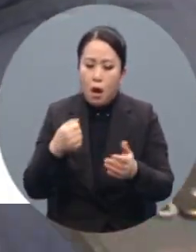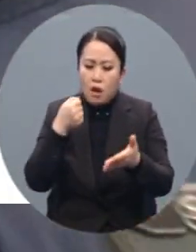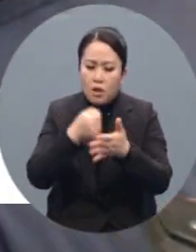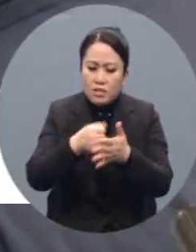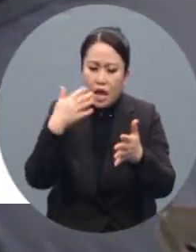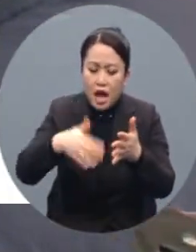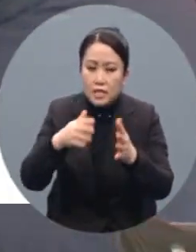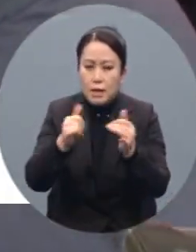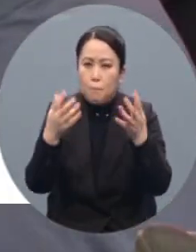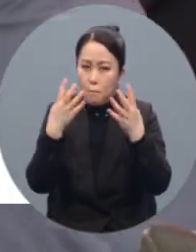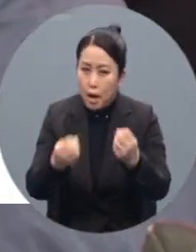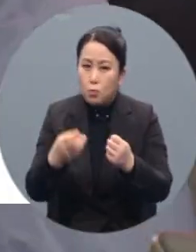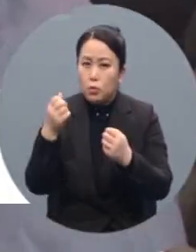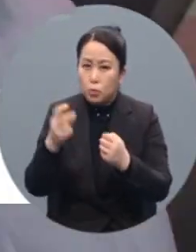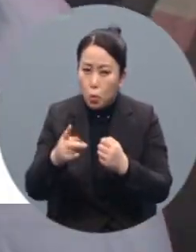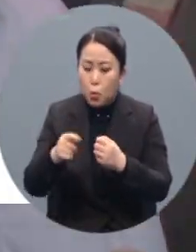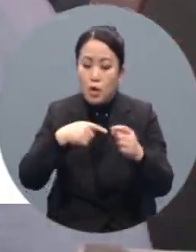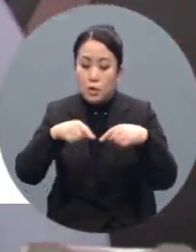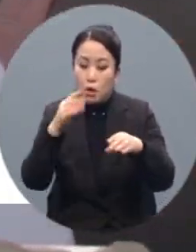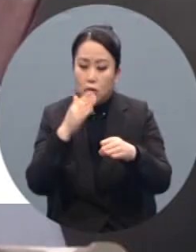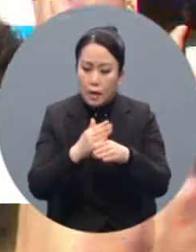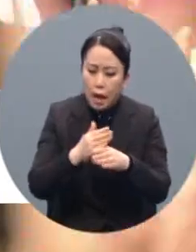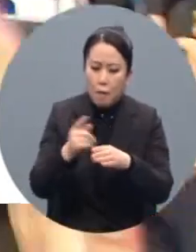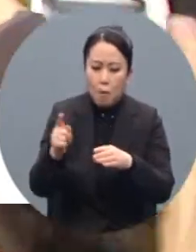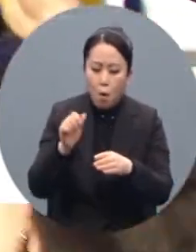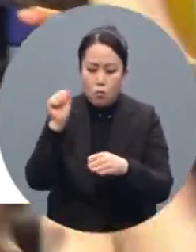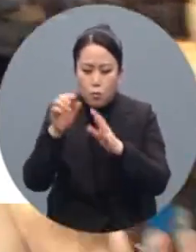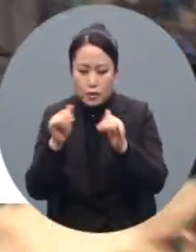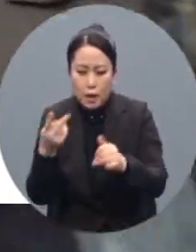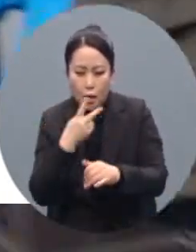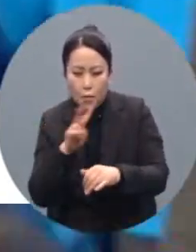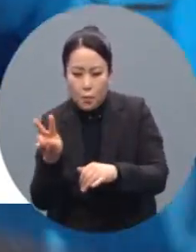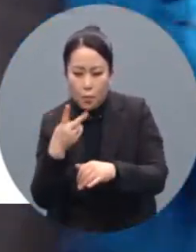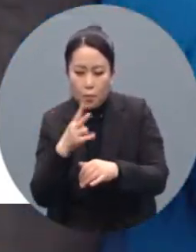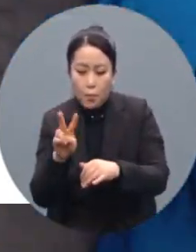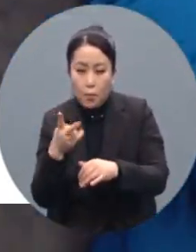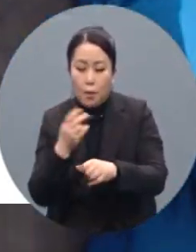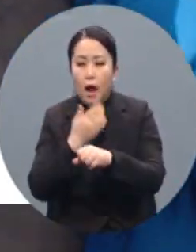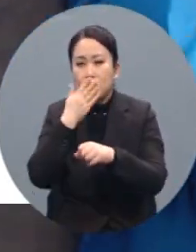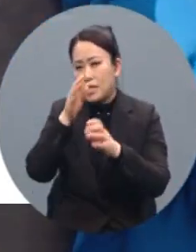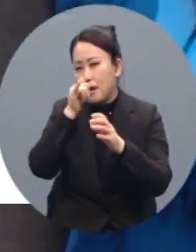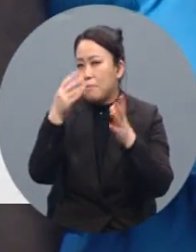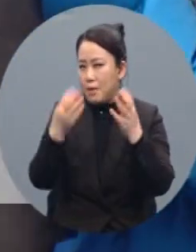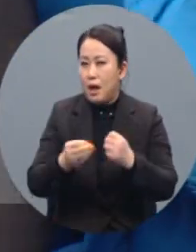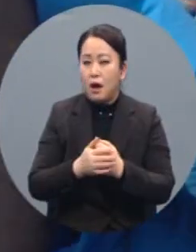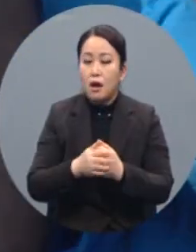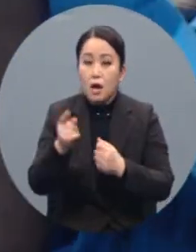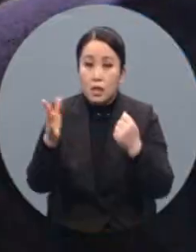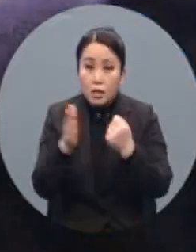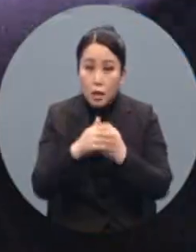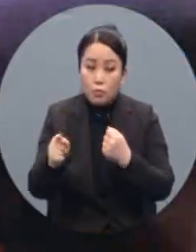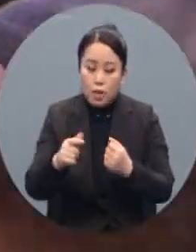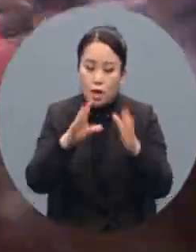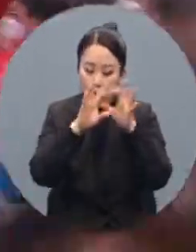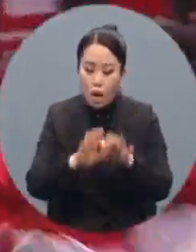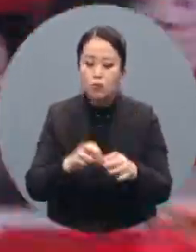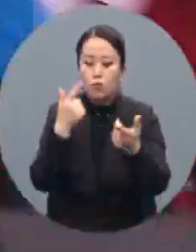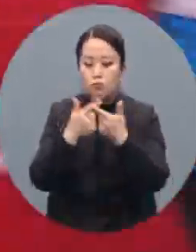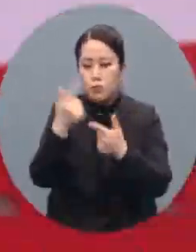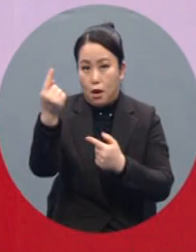지지 후보와 정당이 유동적인 유권자가 많습니다. 때문에 대선 후보와 여야 유력 인사들이 잇따라 부산을